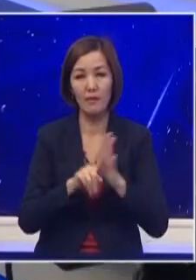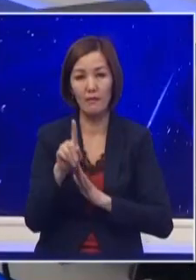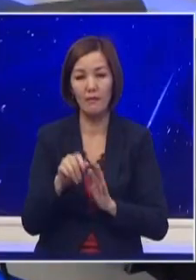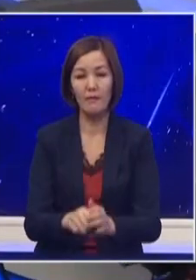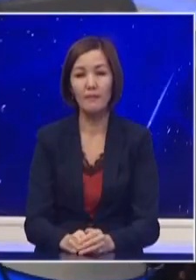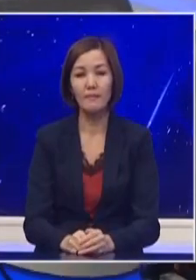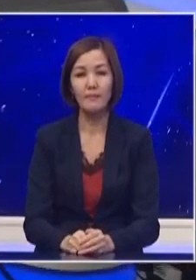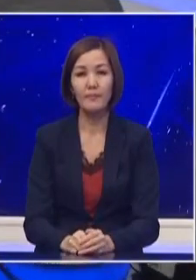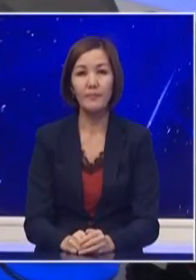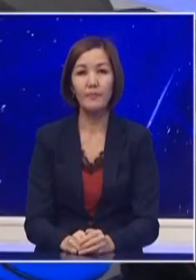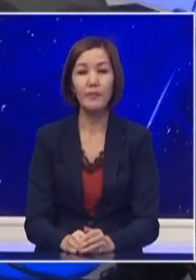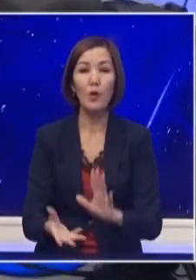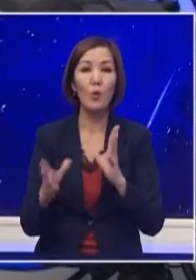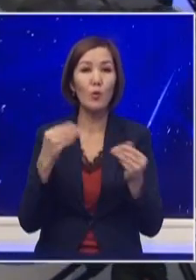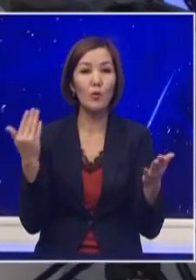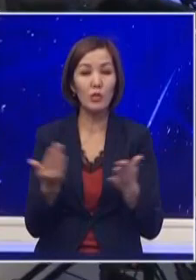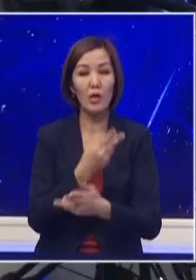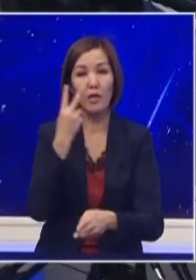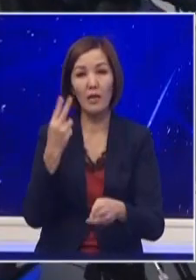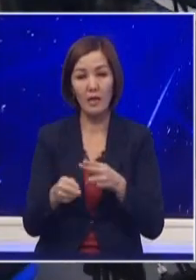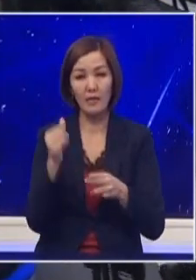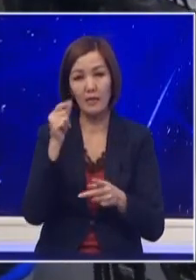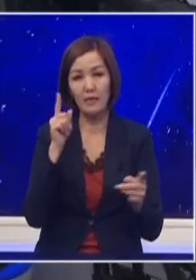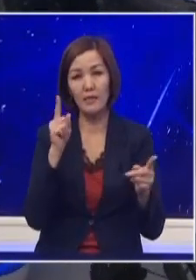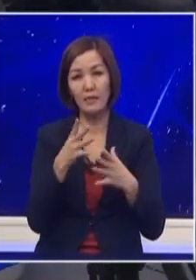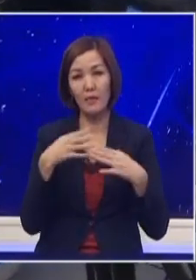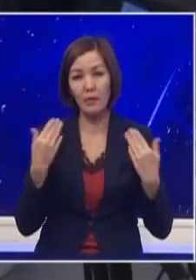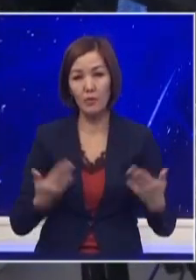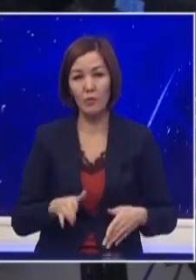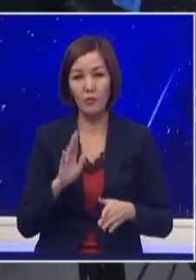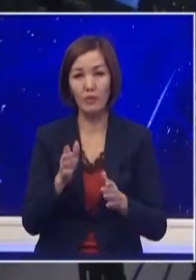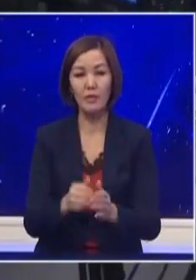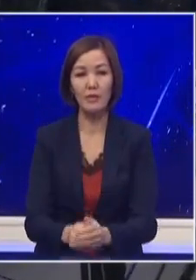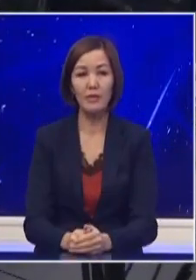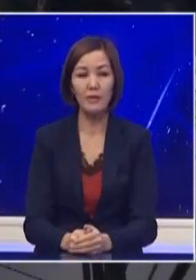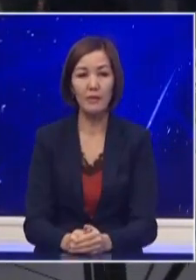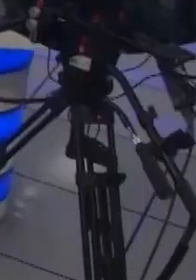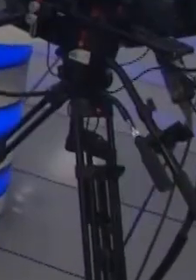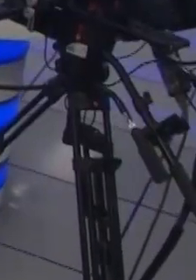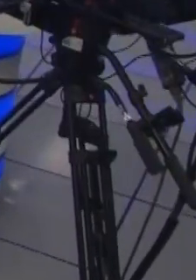Біздегі ақпараттар легі осындай, Жетісу арнасы қосулы болсын.